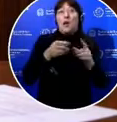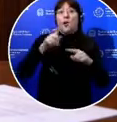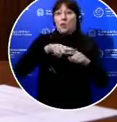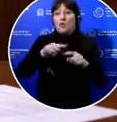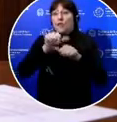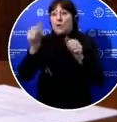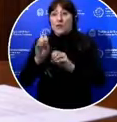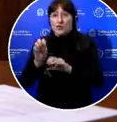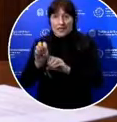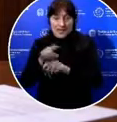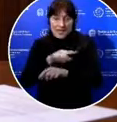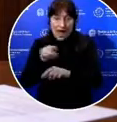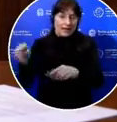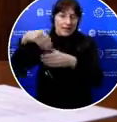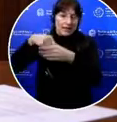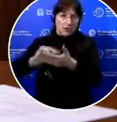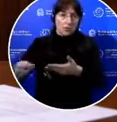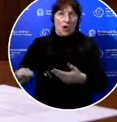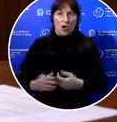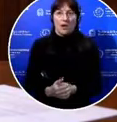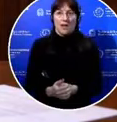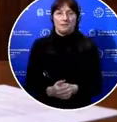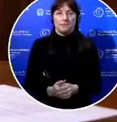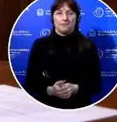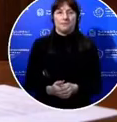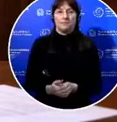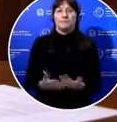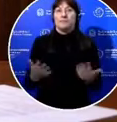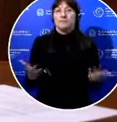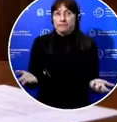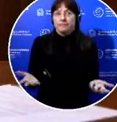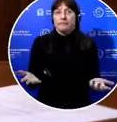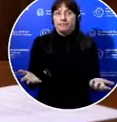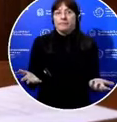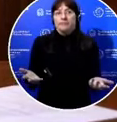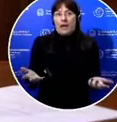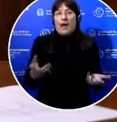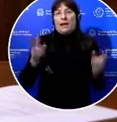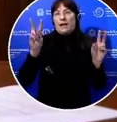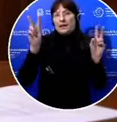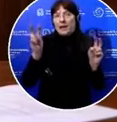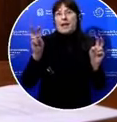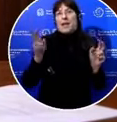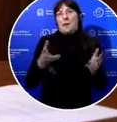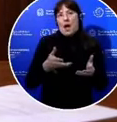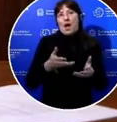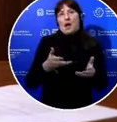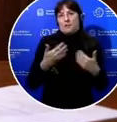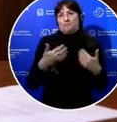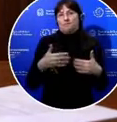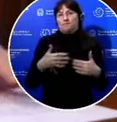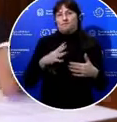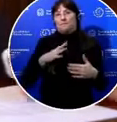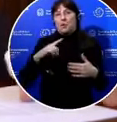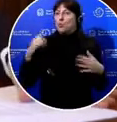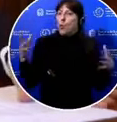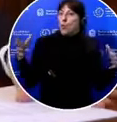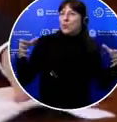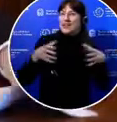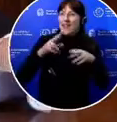insegnanti e di tutto il personale della scuola. Come vedete, è un tema che richiede che tutta la nostra